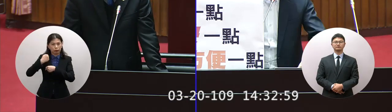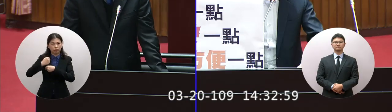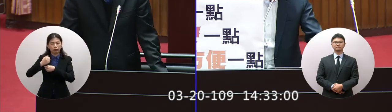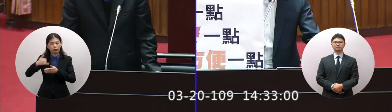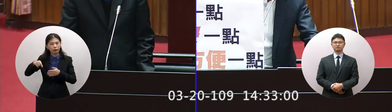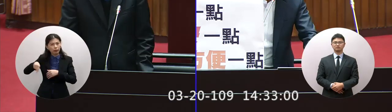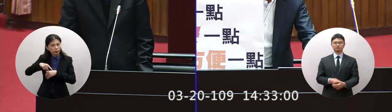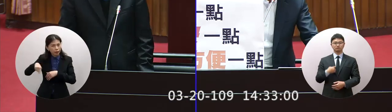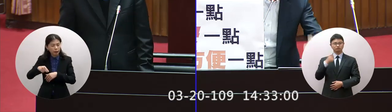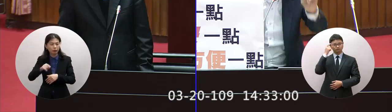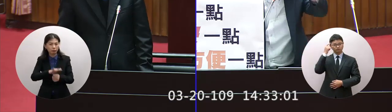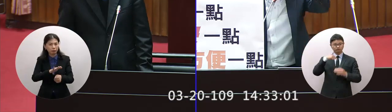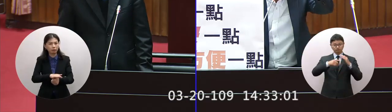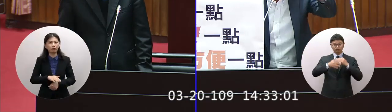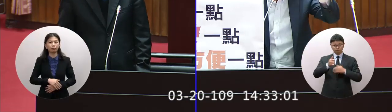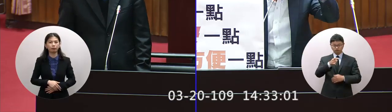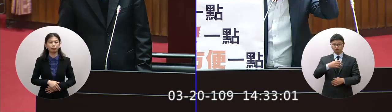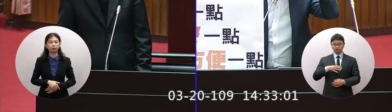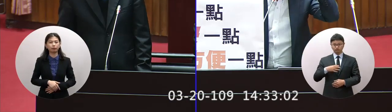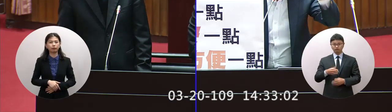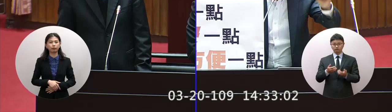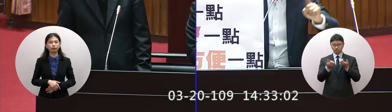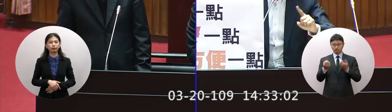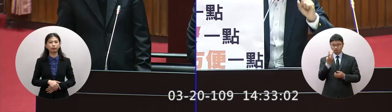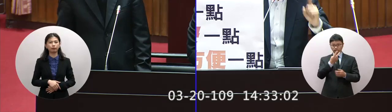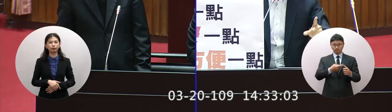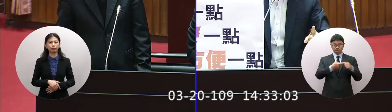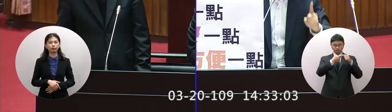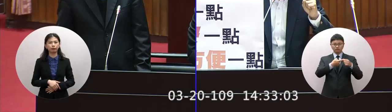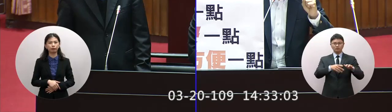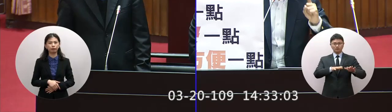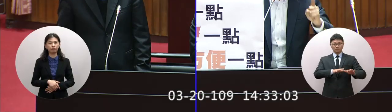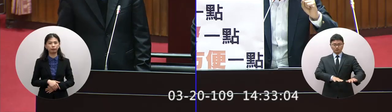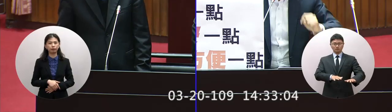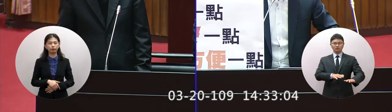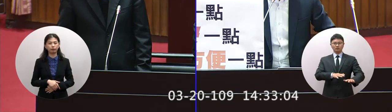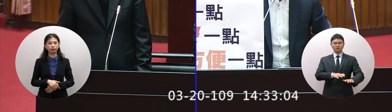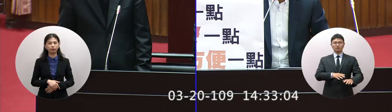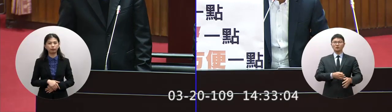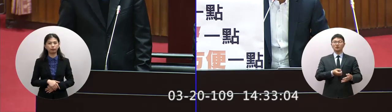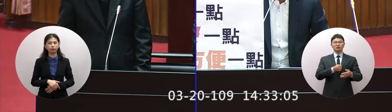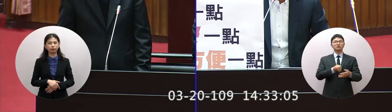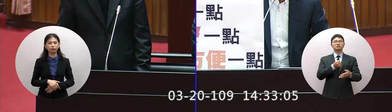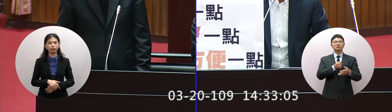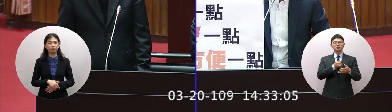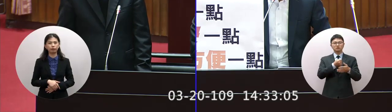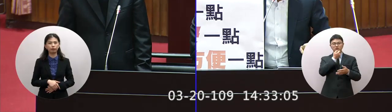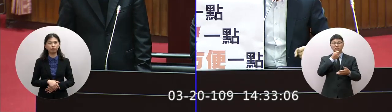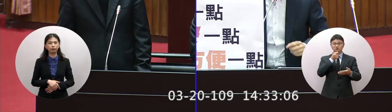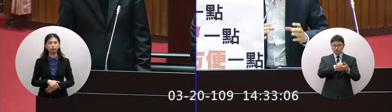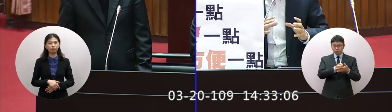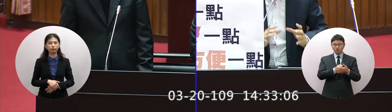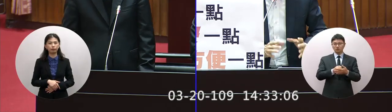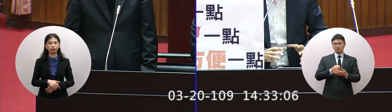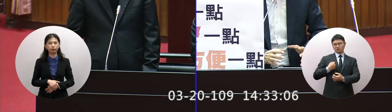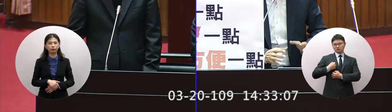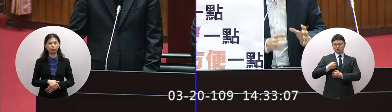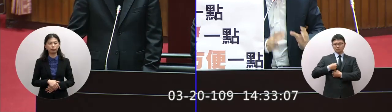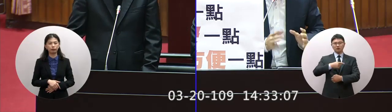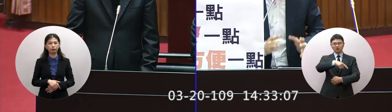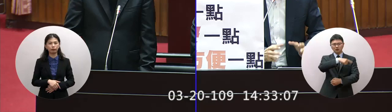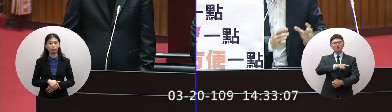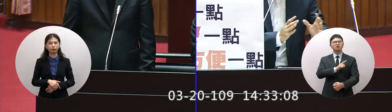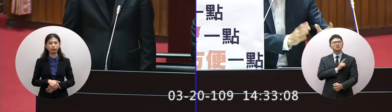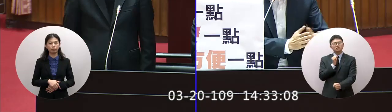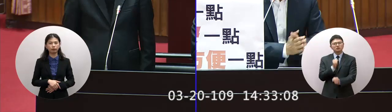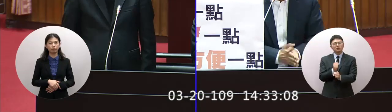好，所以我想院长你听得很清楚，就两大类。第一类就是现职的我们的志愿役官士兵啦，也就是说我们放下本务